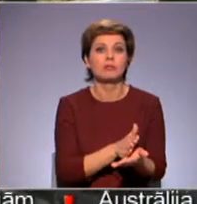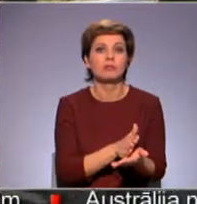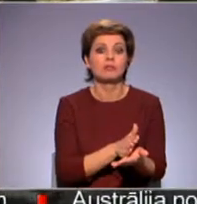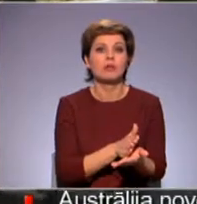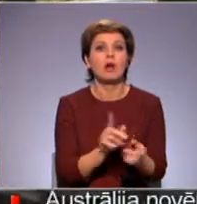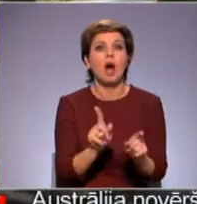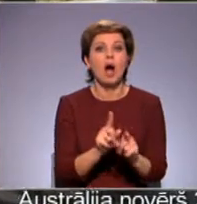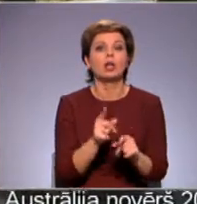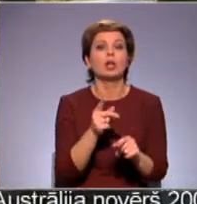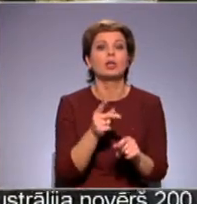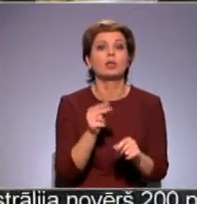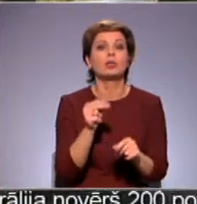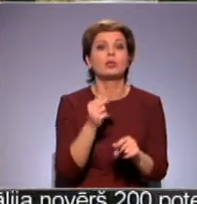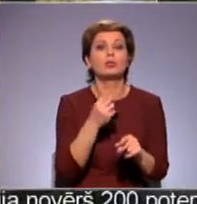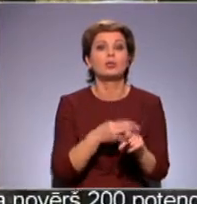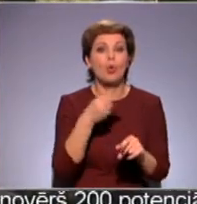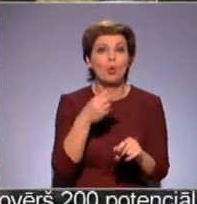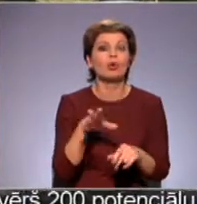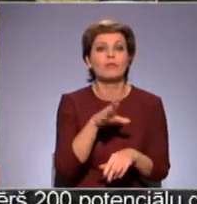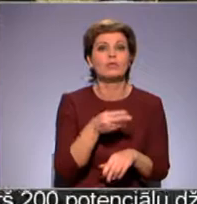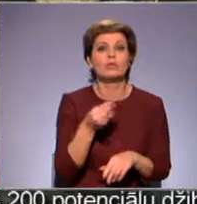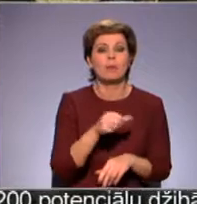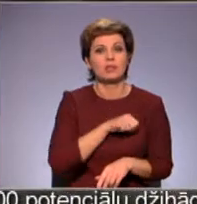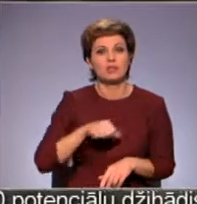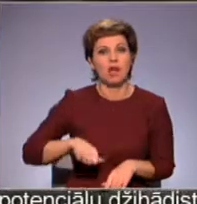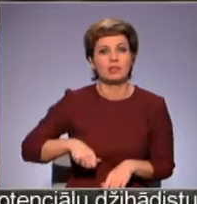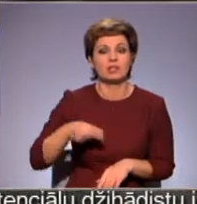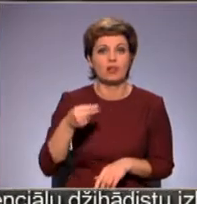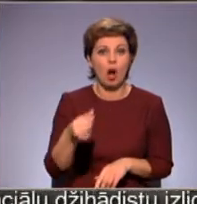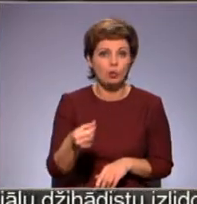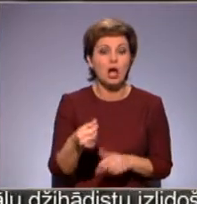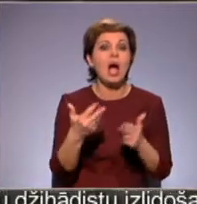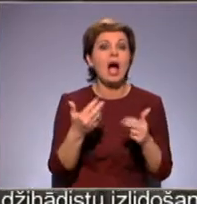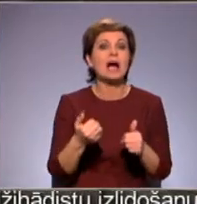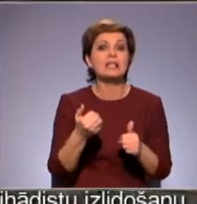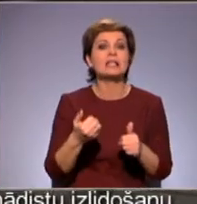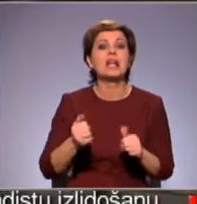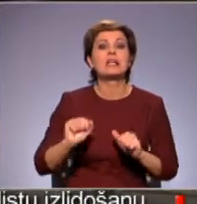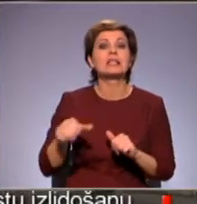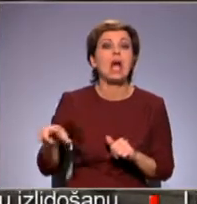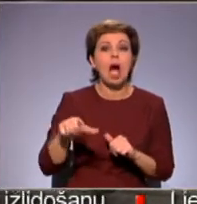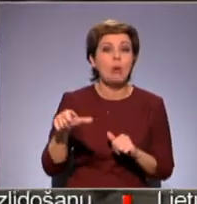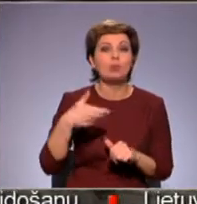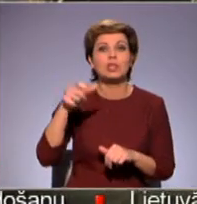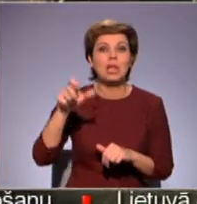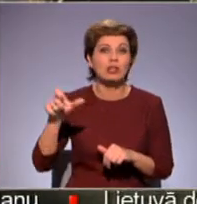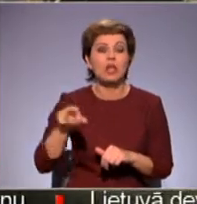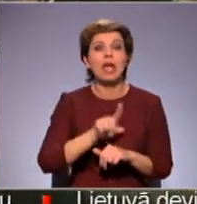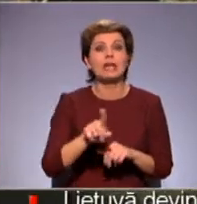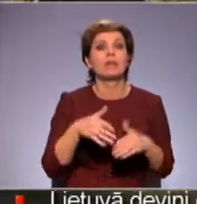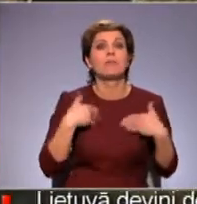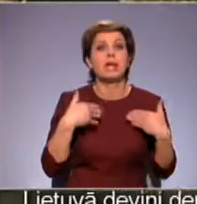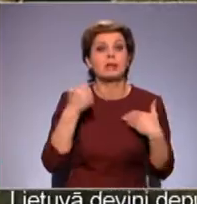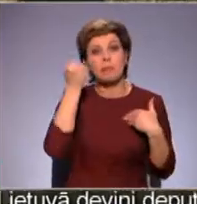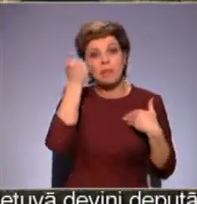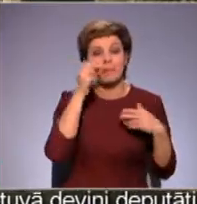un arī cukuru, un pēc tam visu to samaksāja no savas naudiņas. Kā dzīst Ziemupes iedzīvotāji, tad pašiem esot prieks par šādu